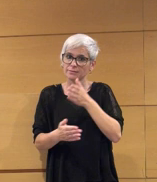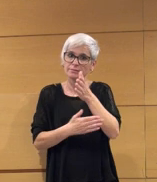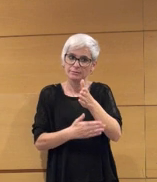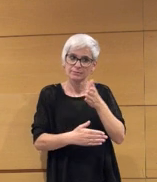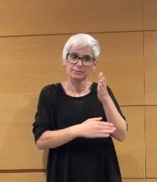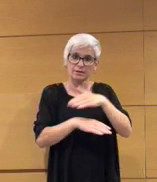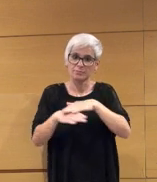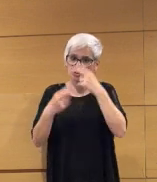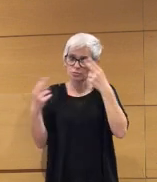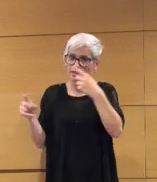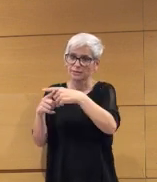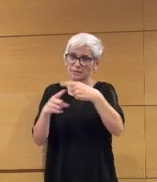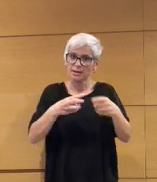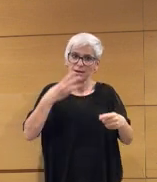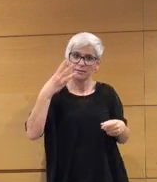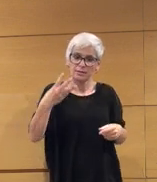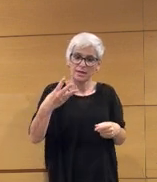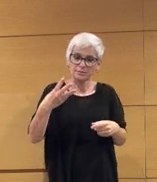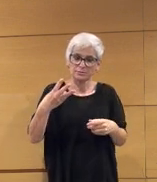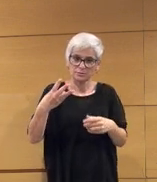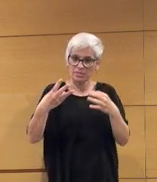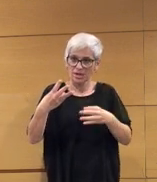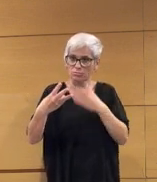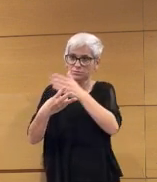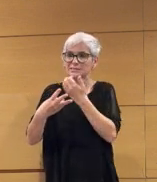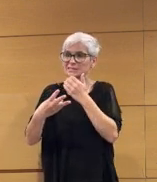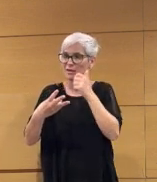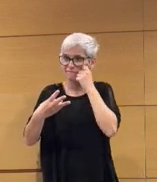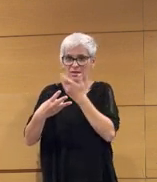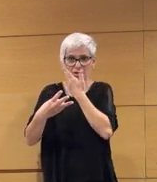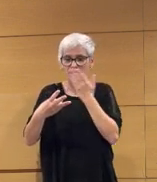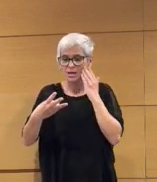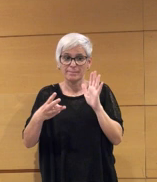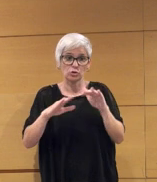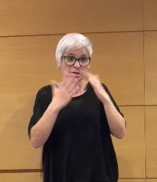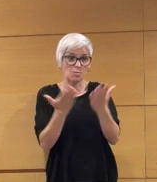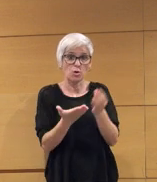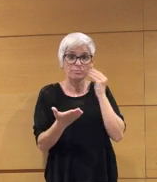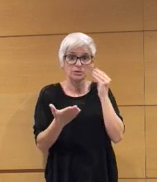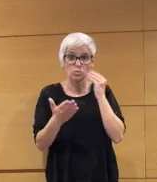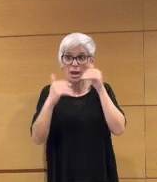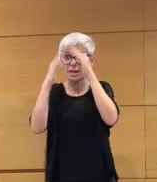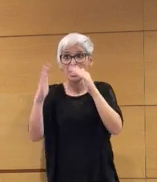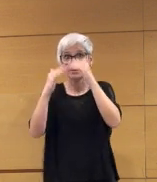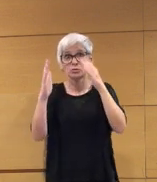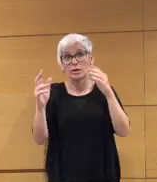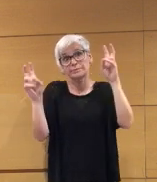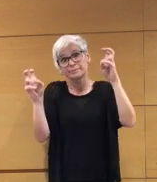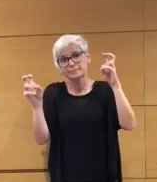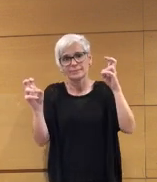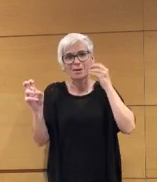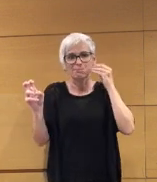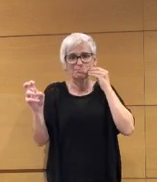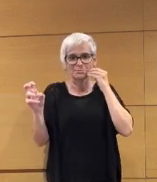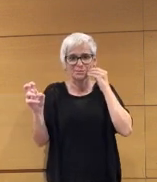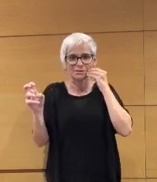diferents. Però en el món virtual, que seria en un metavers, serà un espai únic i, per tant, els diferents edificis virtualitzats hauran